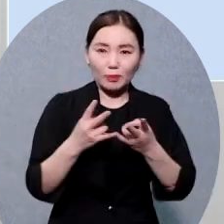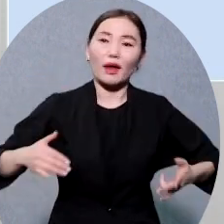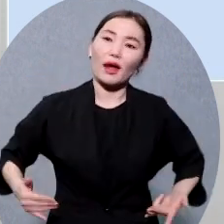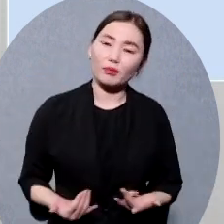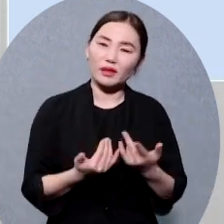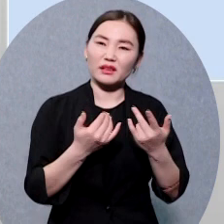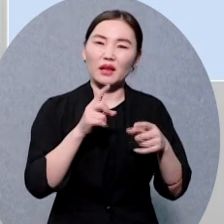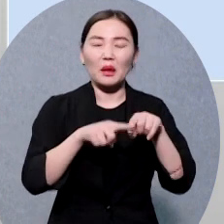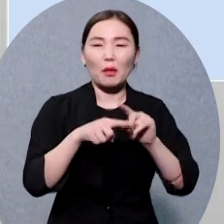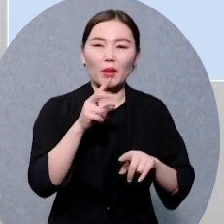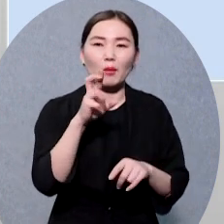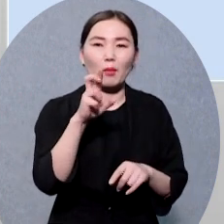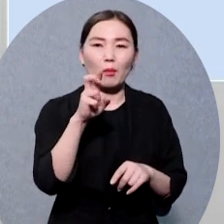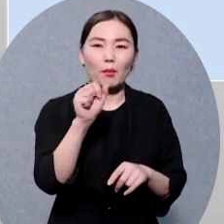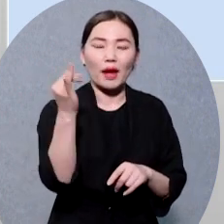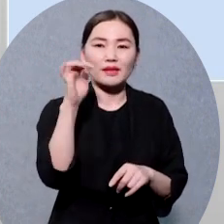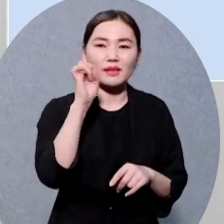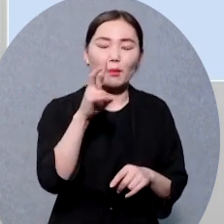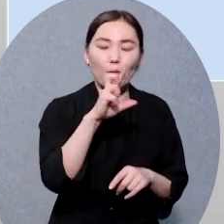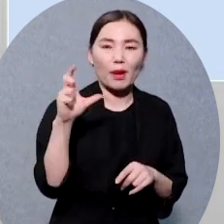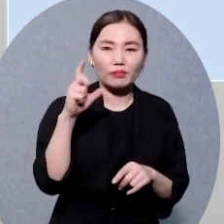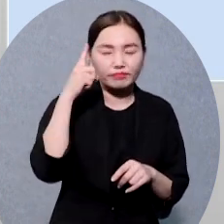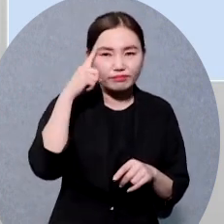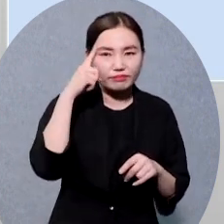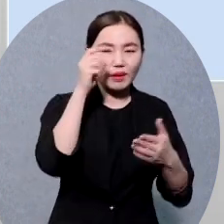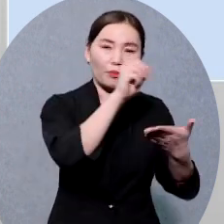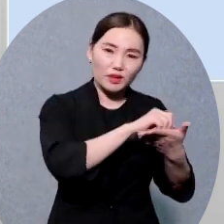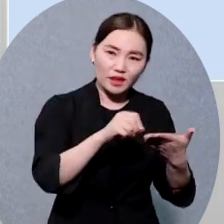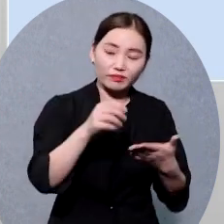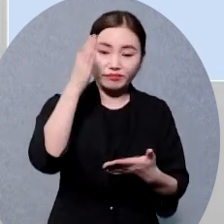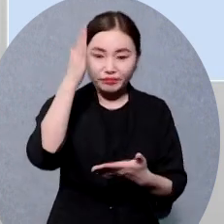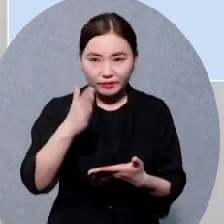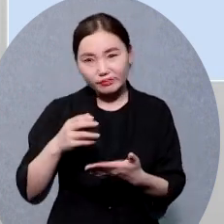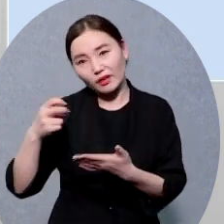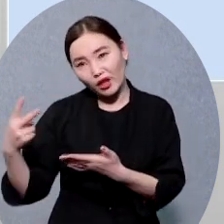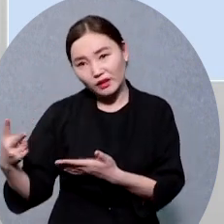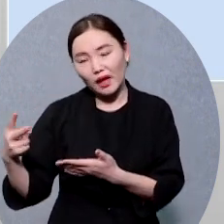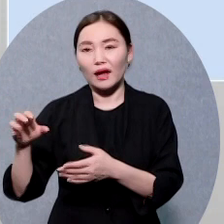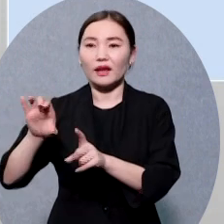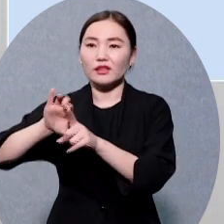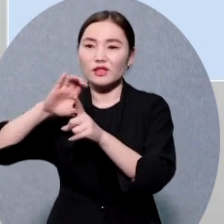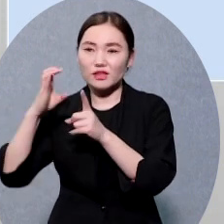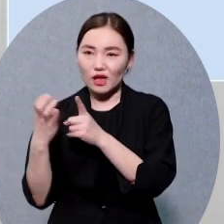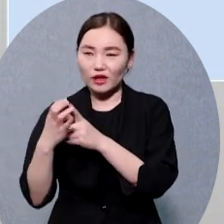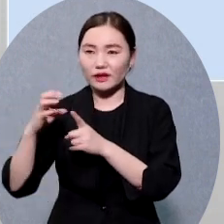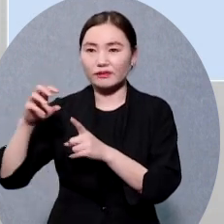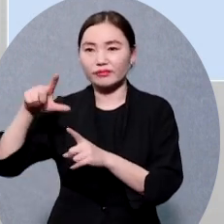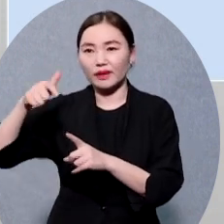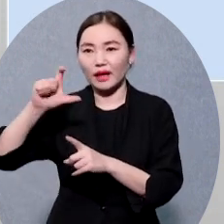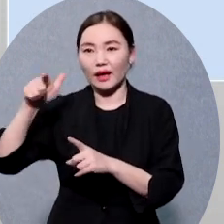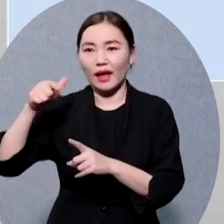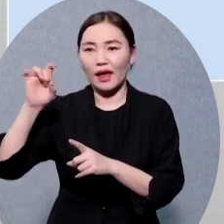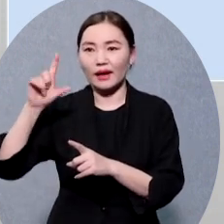нийгмийн одоо нөхцөл байдал ямар байсан бэ гэдгийг бас эргцүүлсэн бодоорой. За соёл гэгээрлийн